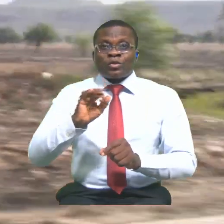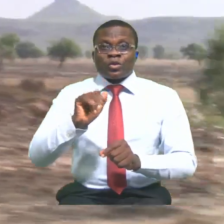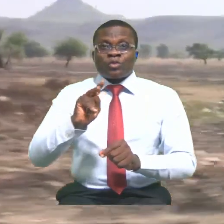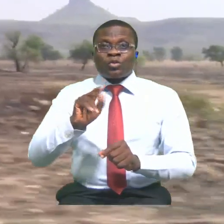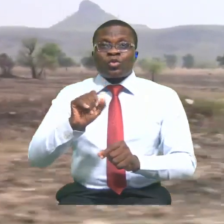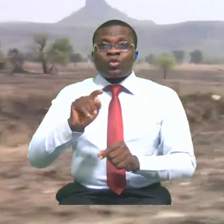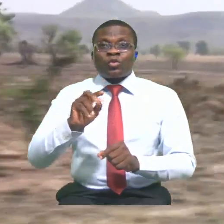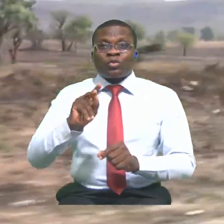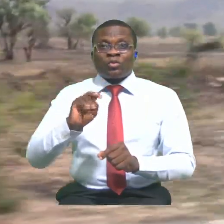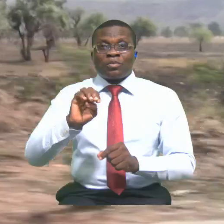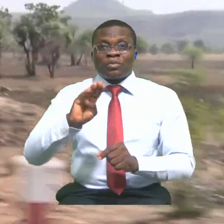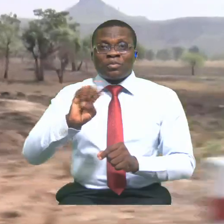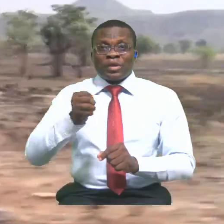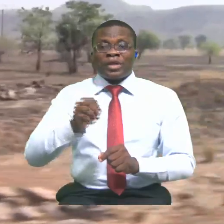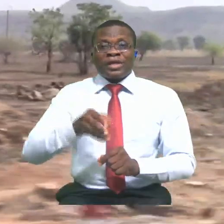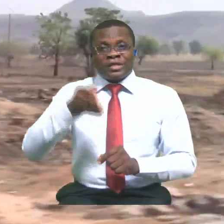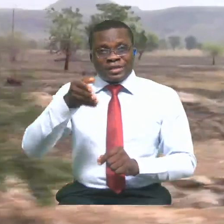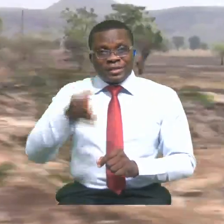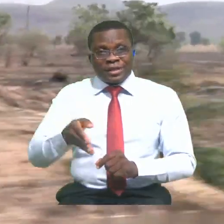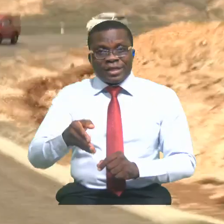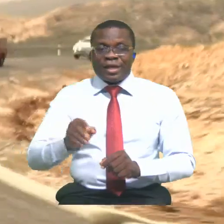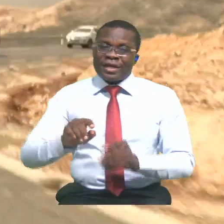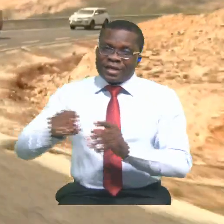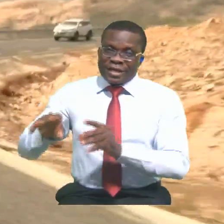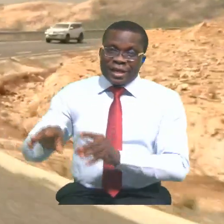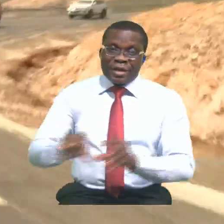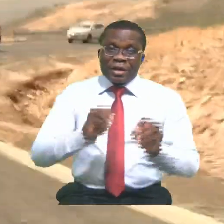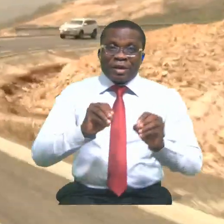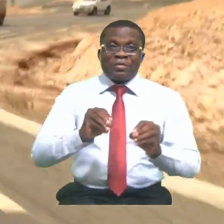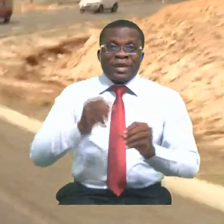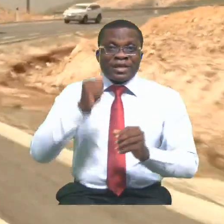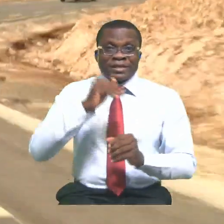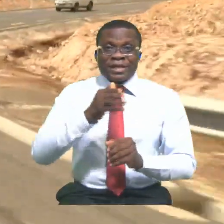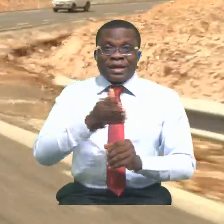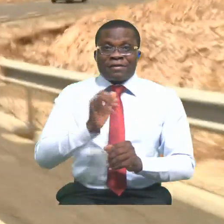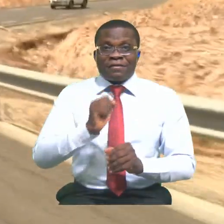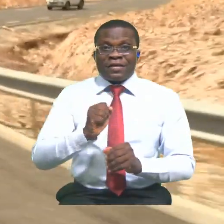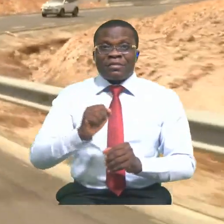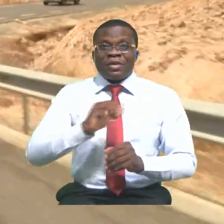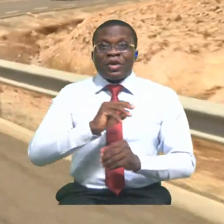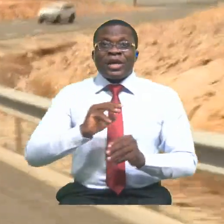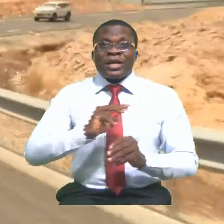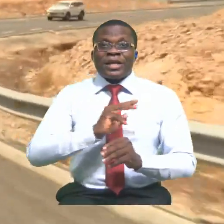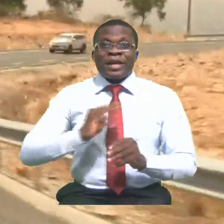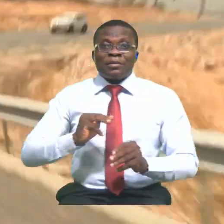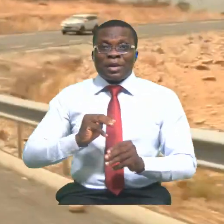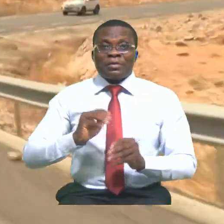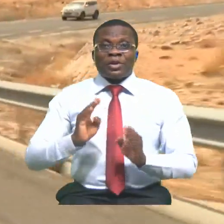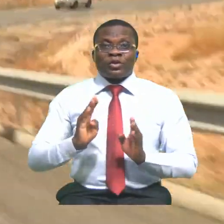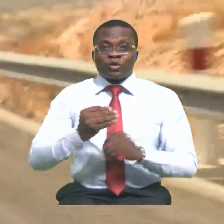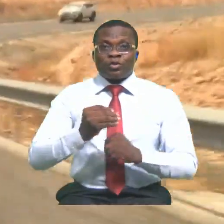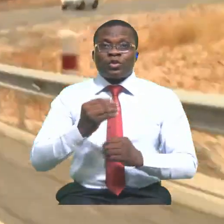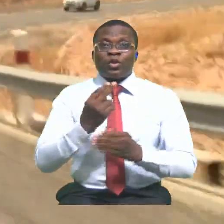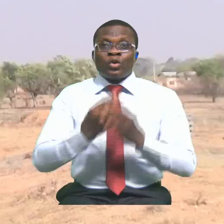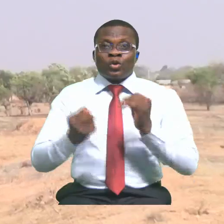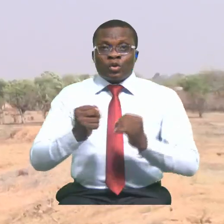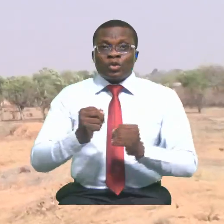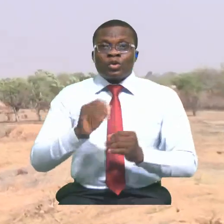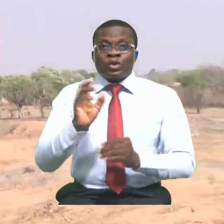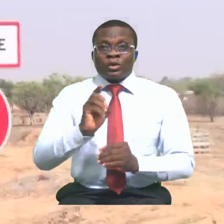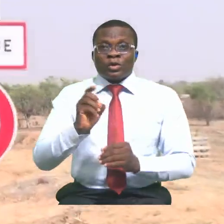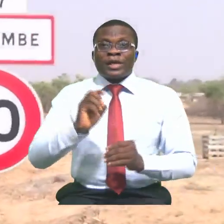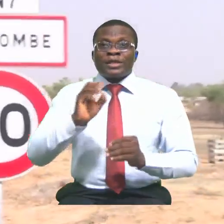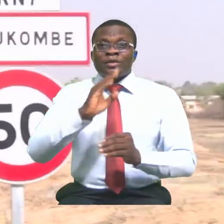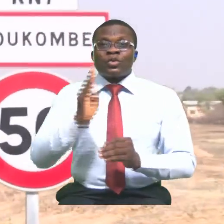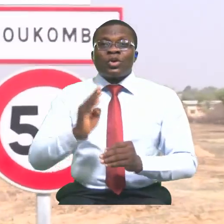Natitengu-Bukumbe-Corontière. Et c'est cette voie qu'a empruntée Claudine Afiavi-Prudencio et les membres du bureau de l'Union démocratique pour un Bénin nouveau